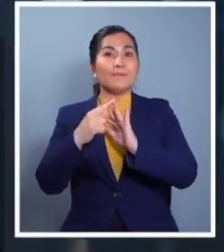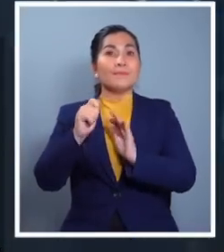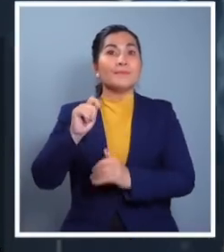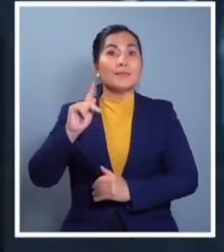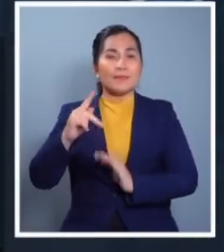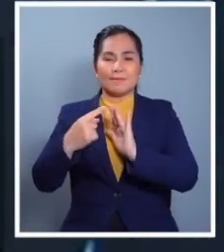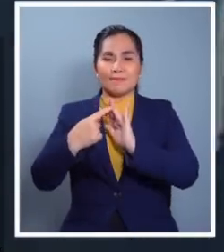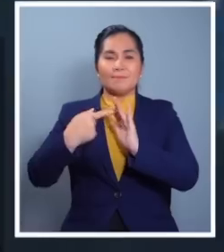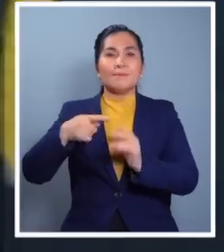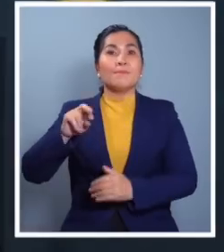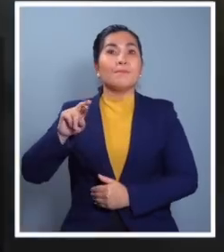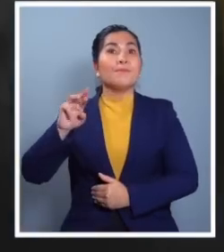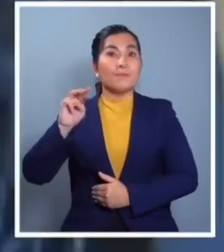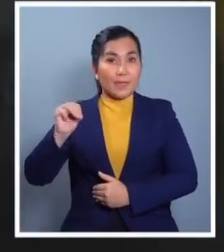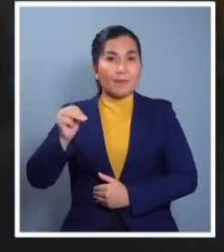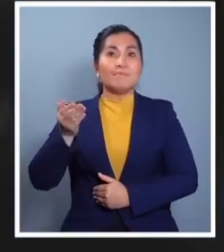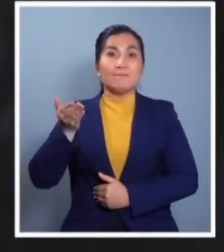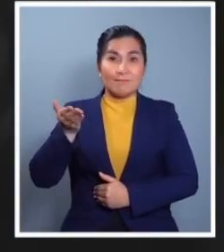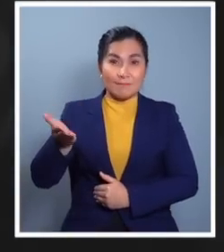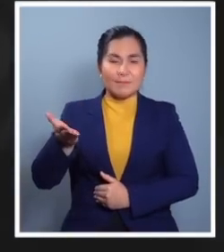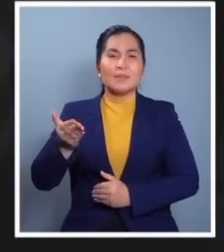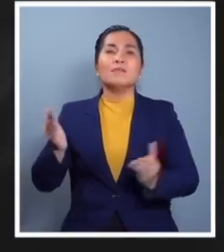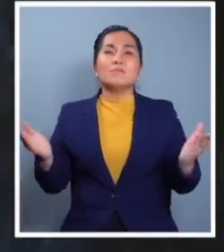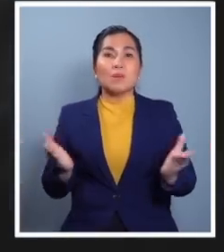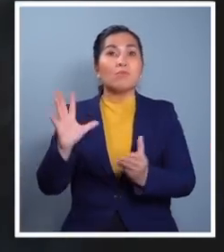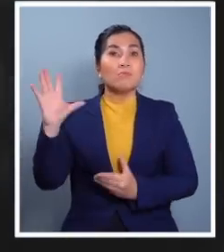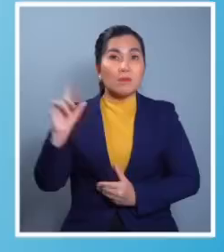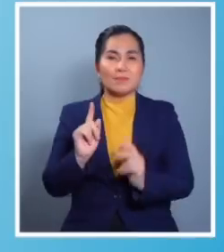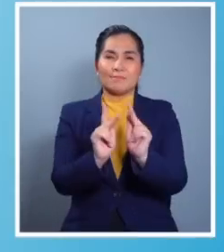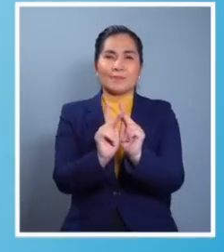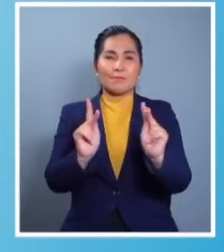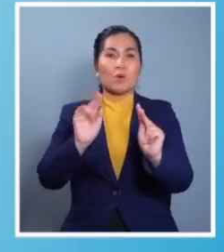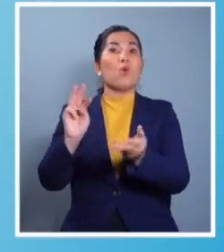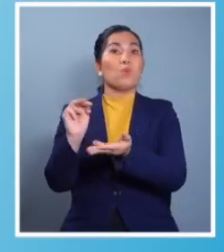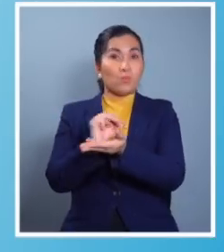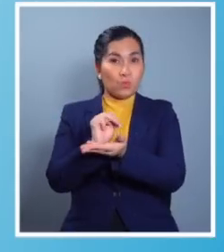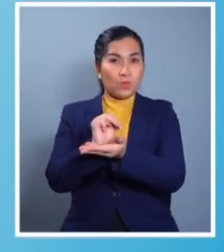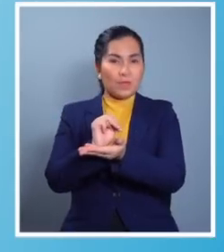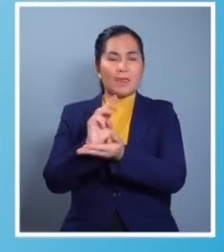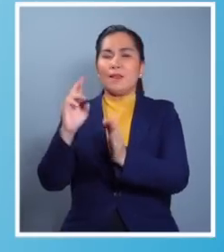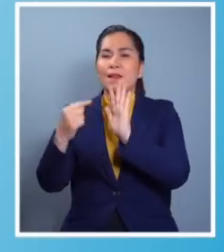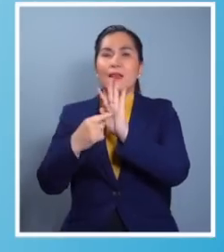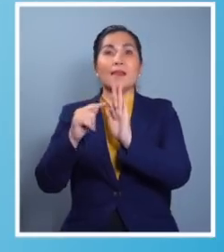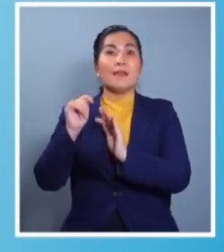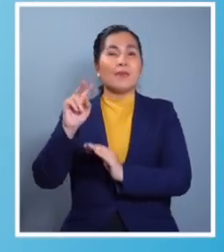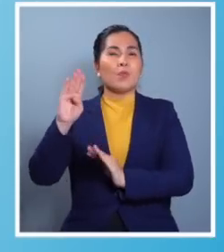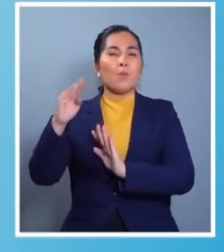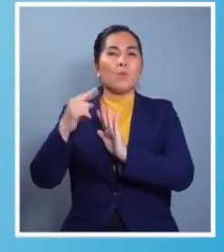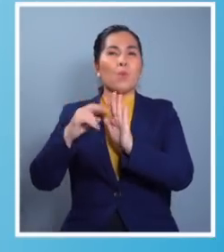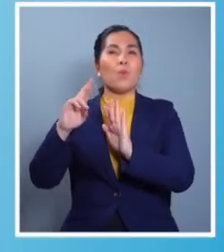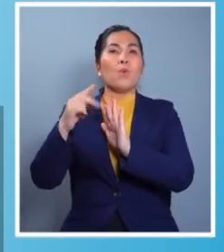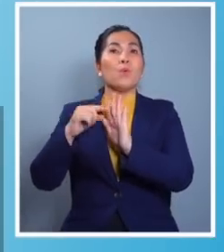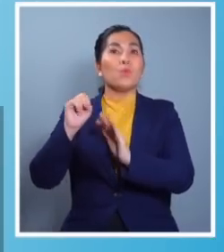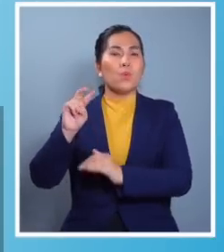ประธานองคมนตรีและรัฐบุรุษโดยการสนับสนุนจากคณะกรรมการของมูลนิธิรัฐบุรุษพลเอกเปรมตินสุราน